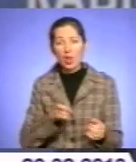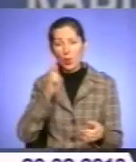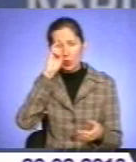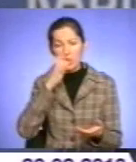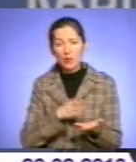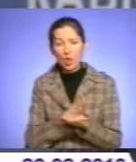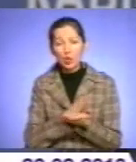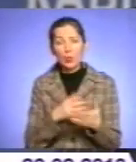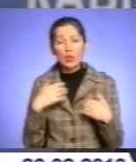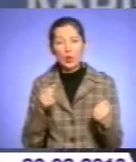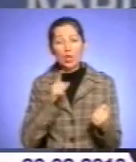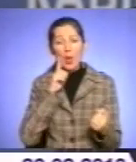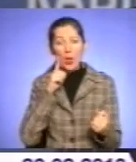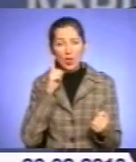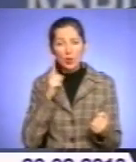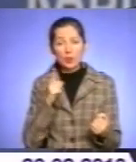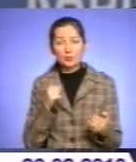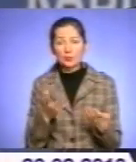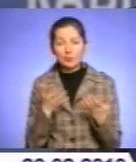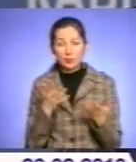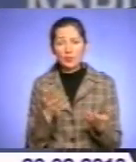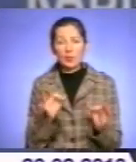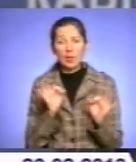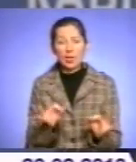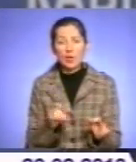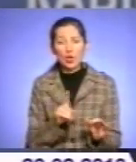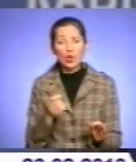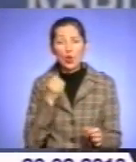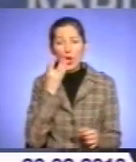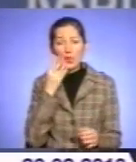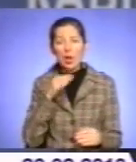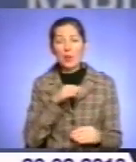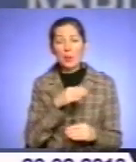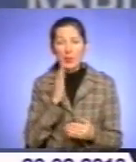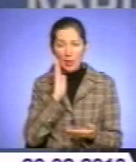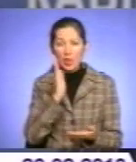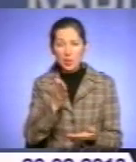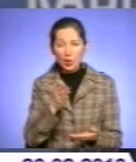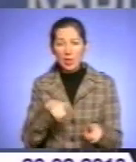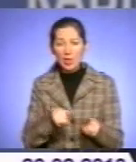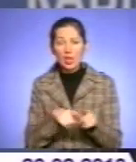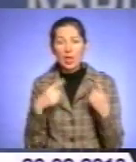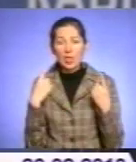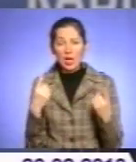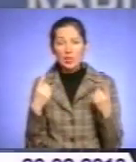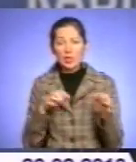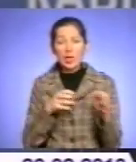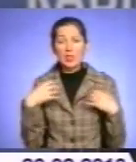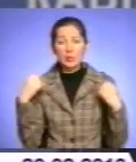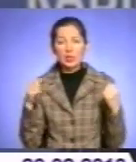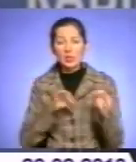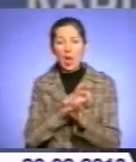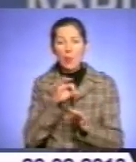спорту і молодежи. Очевидно, совершенно справедливо, що коли на горизонті такі гігантські спортивні проекти